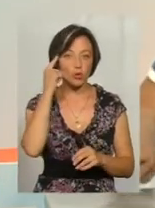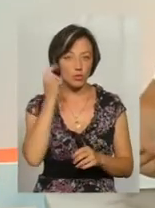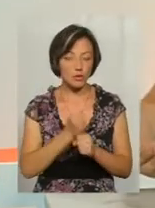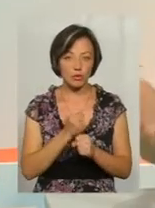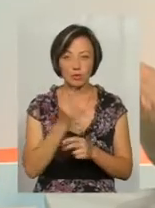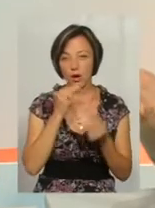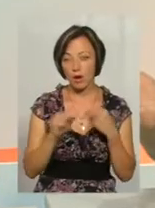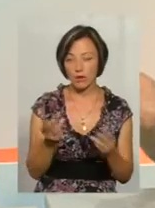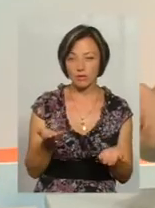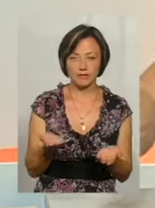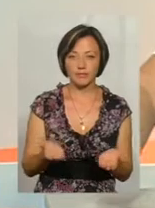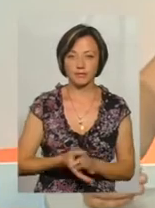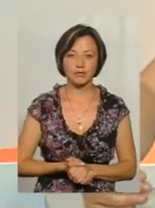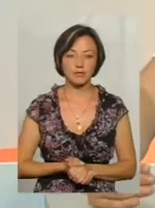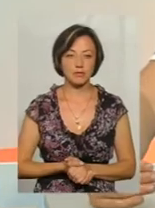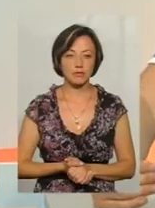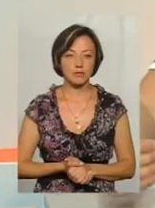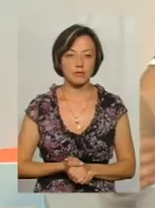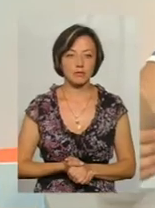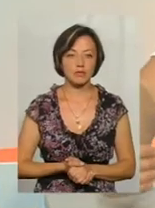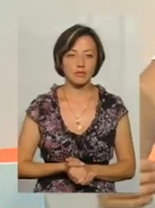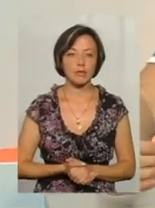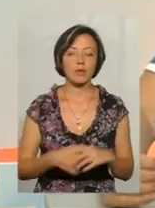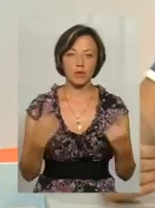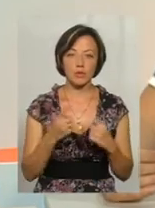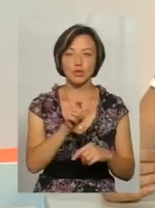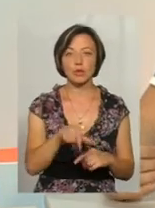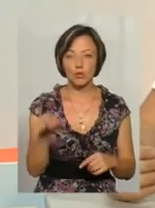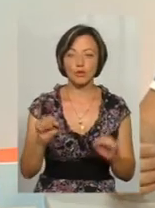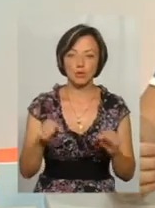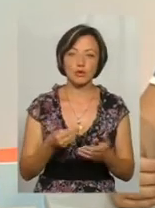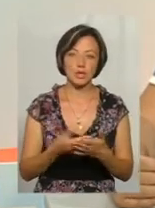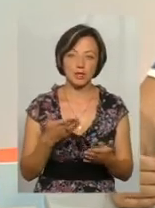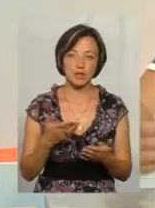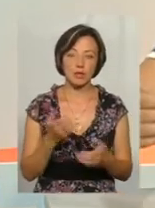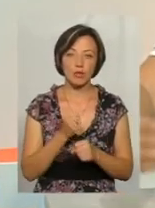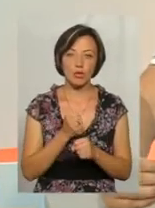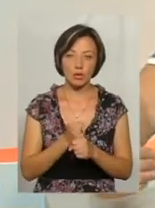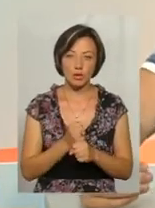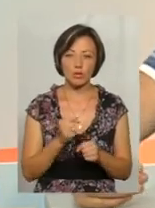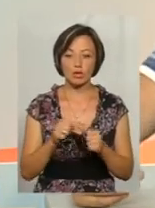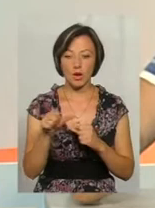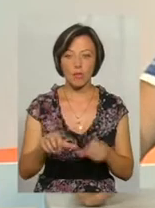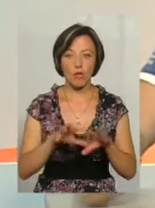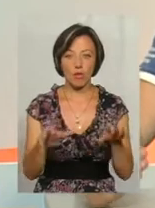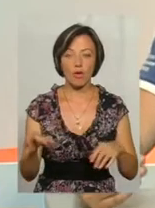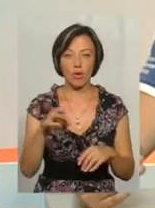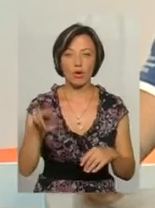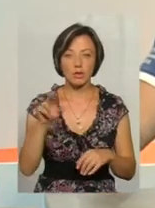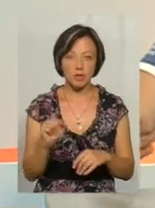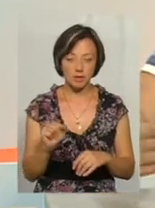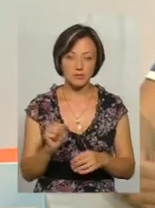роботою, покращить. Ну, тобто саме пересічні громадяни можуть оцінити роботу, зокрема, голови ОДА, саме шляхом